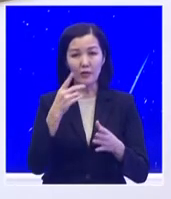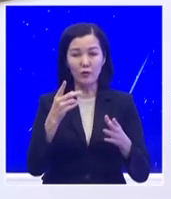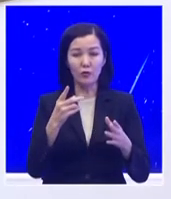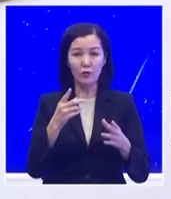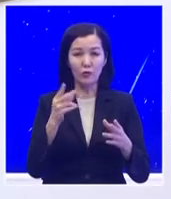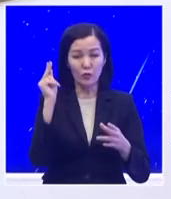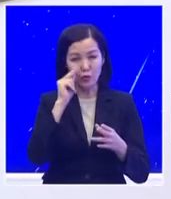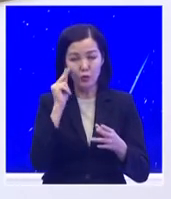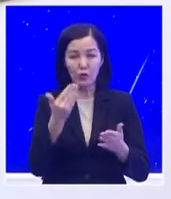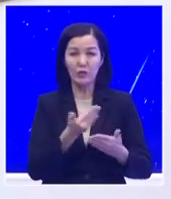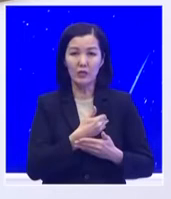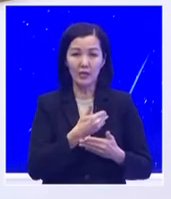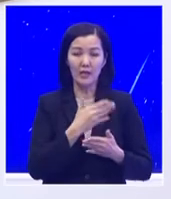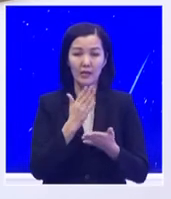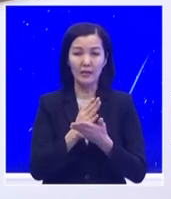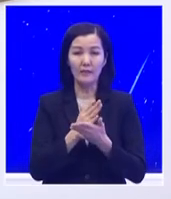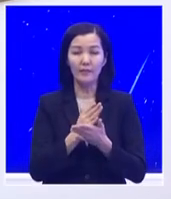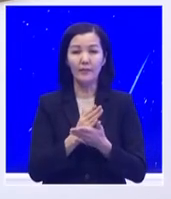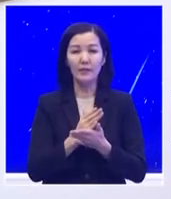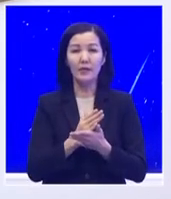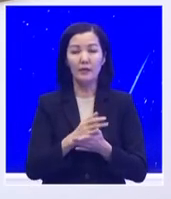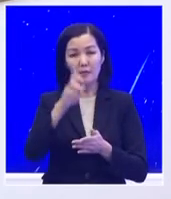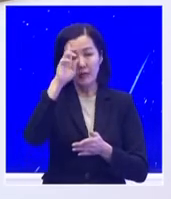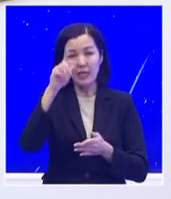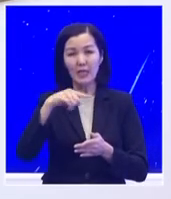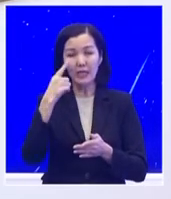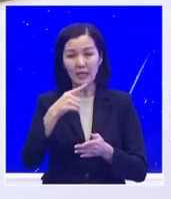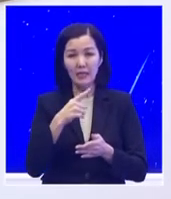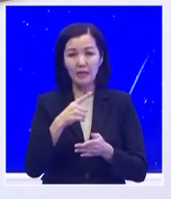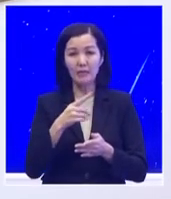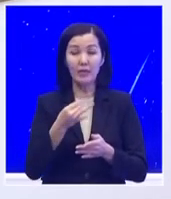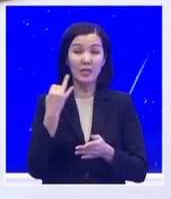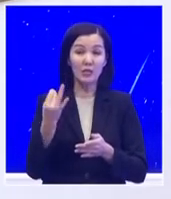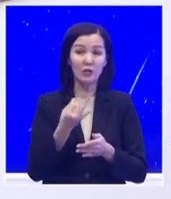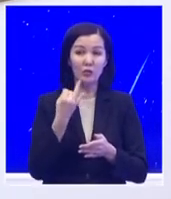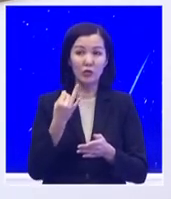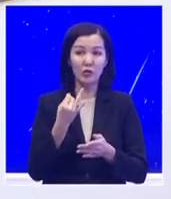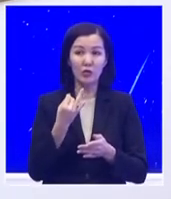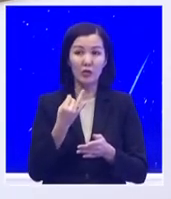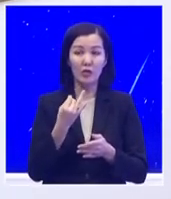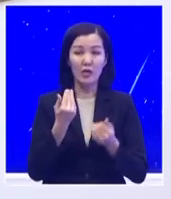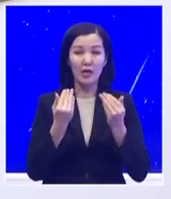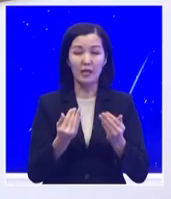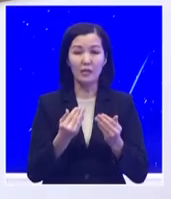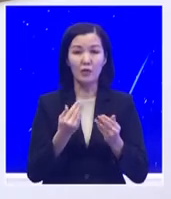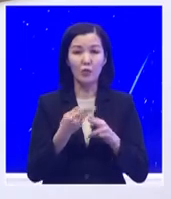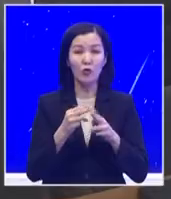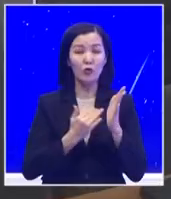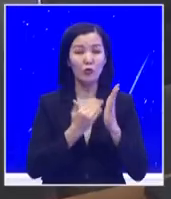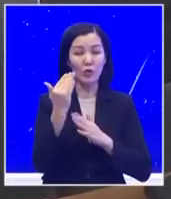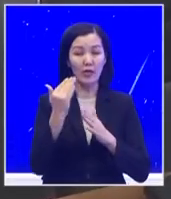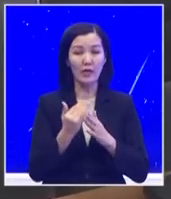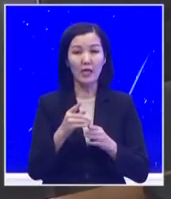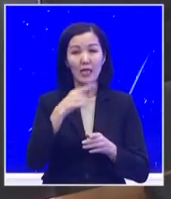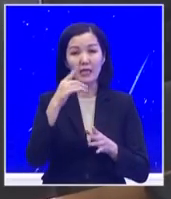талпынады олар. Қазақ тілін білсек, бұл мемлекеттік тіл деп қызығушылығы осы соңғы жылдарда өте жоғары болып жатыр.